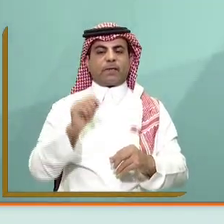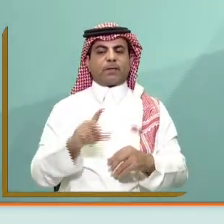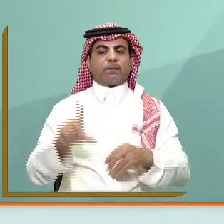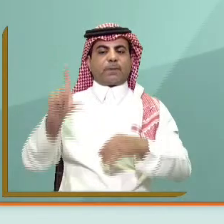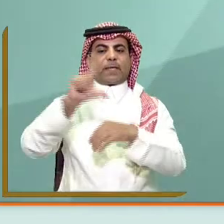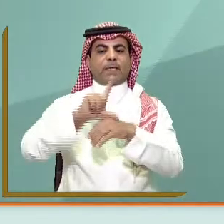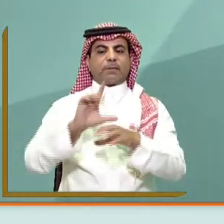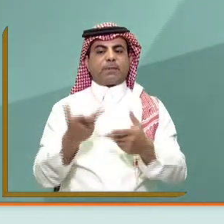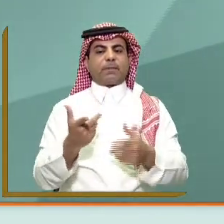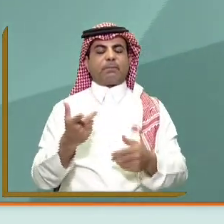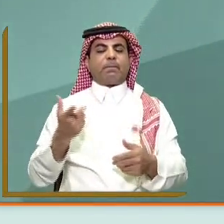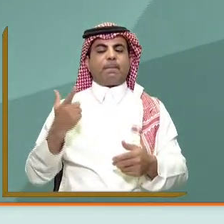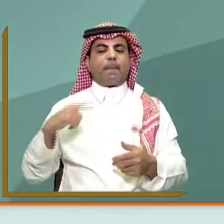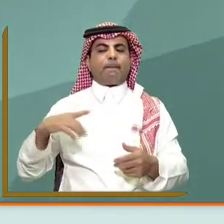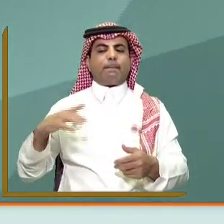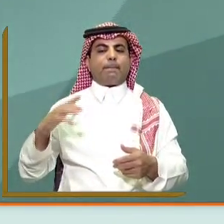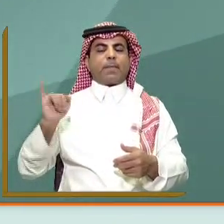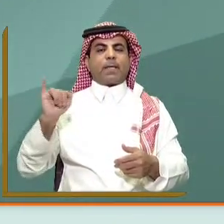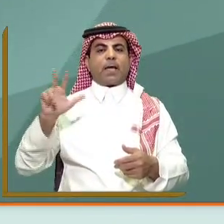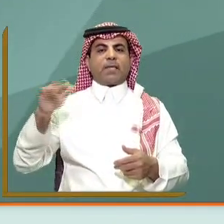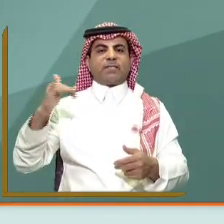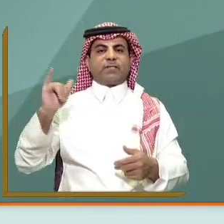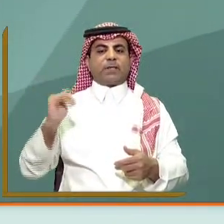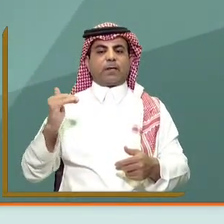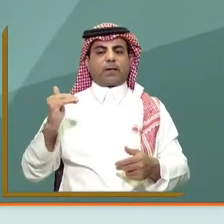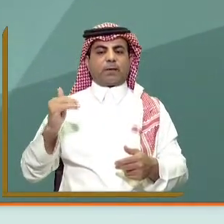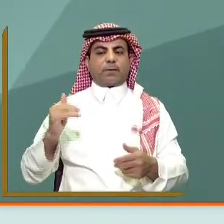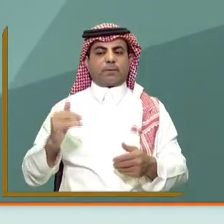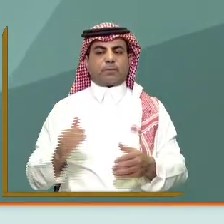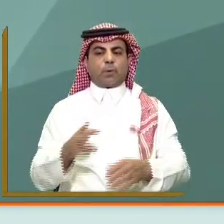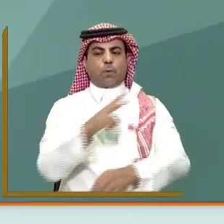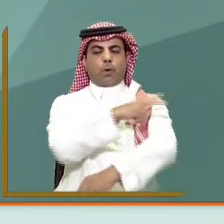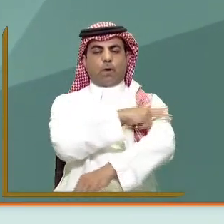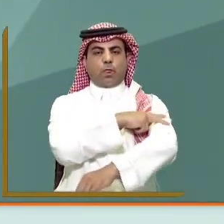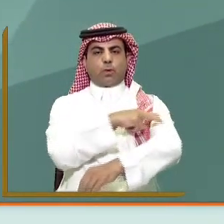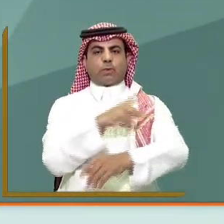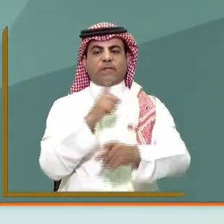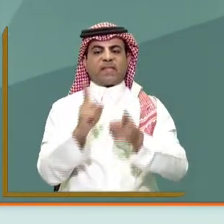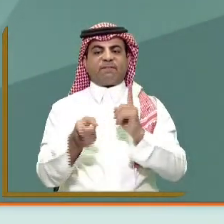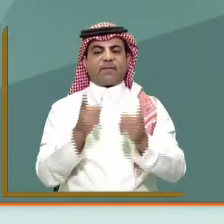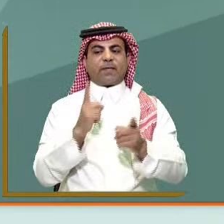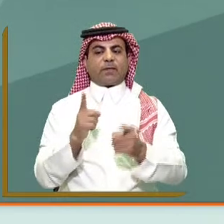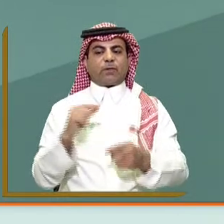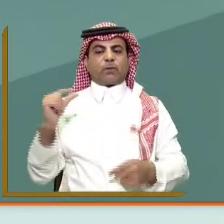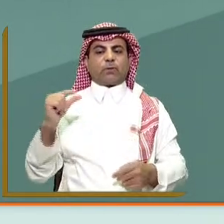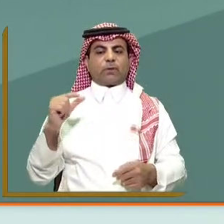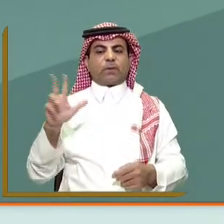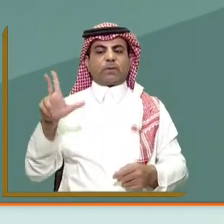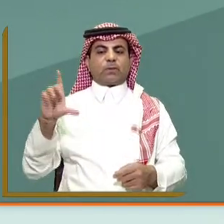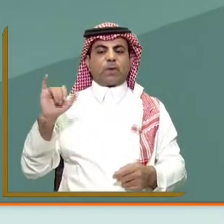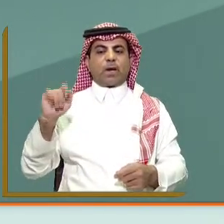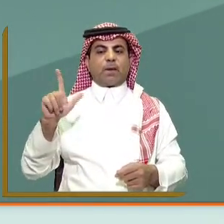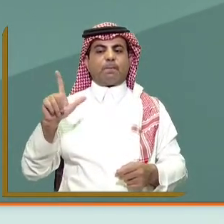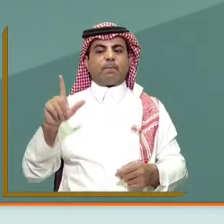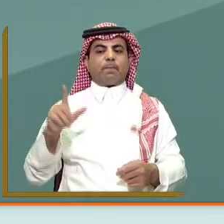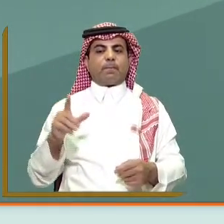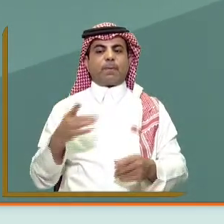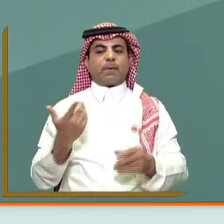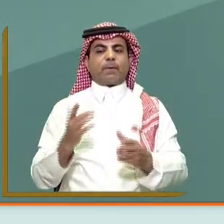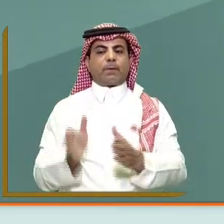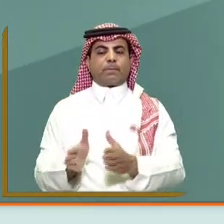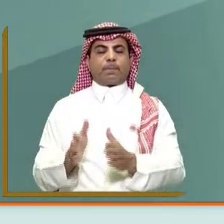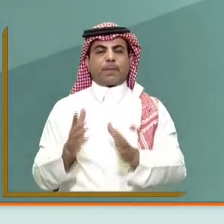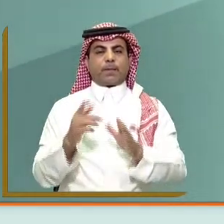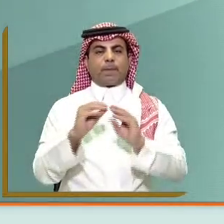الفكرية، إضافة إلى رئيس مجلس إدارة محمد بن عبد الملك آل الشيخ وعضوية الرئيس التنفيذي للهيئة الدكتور عبد العزيز